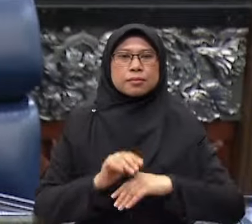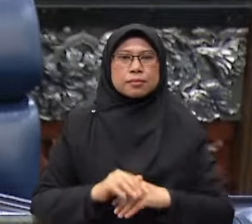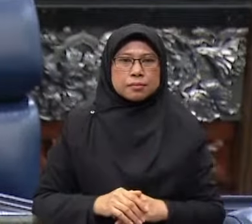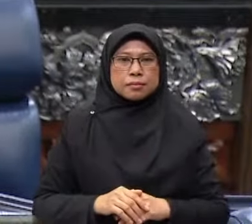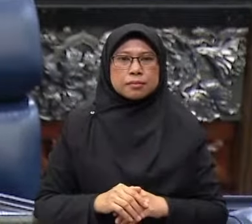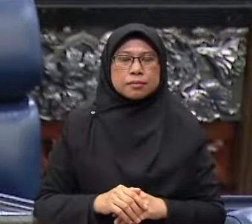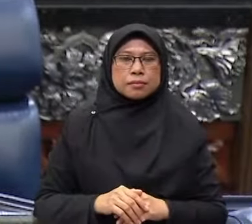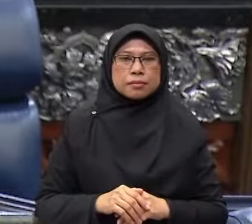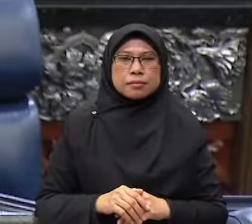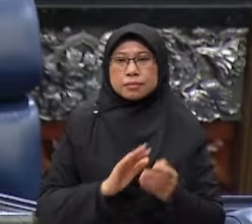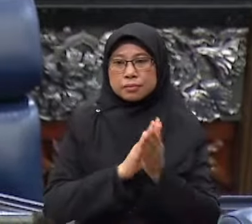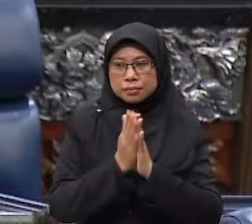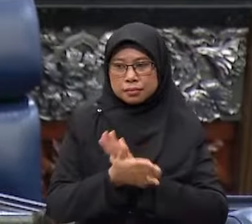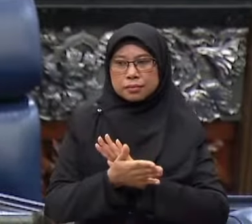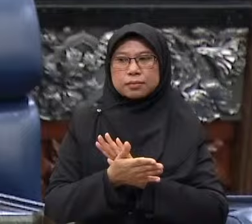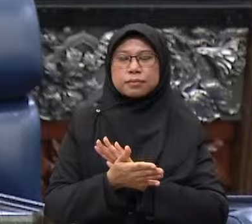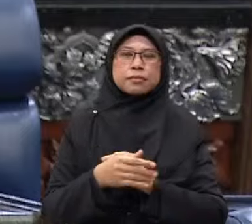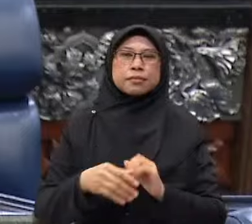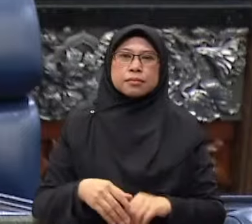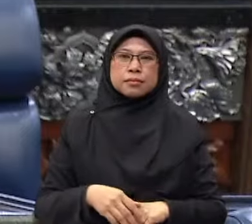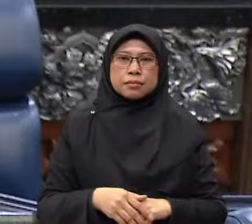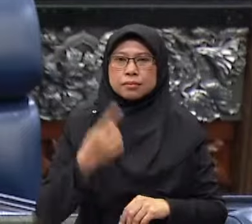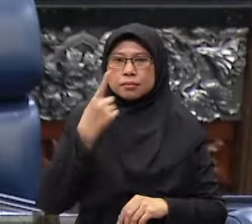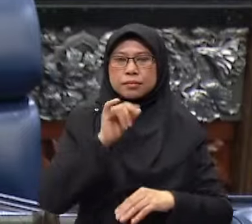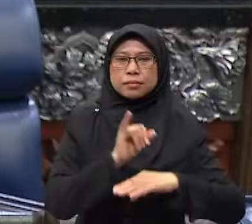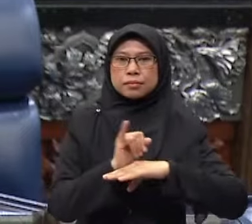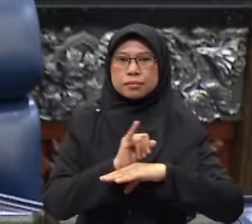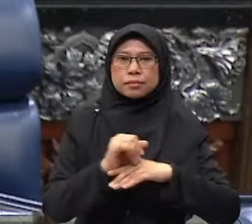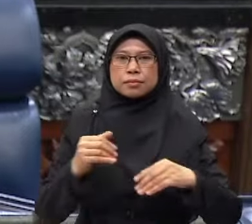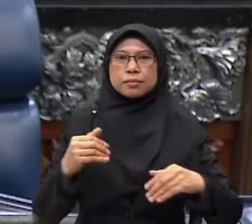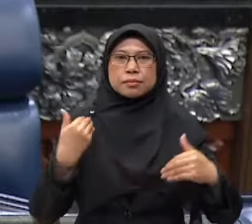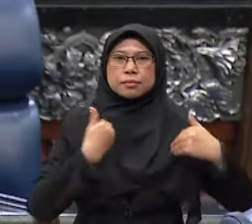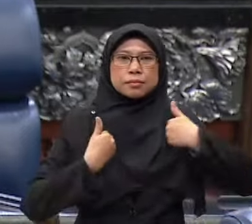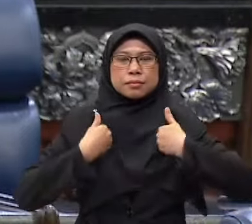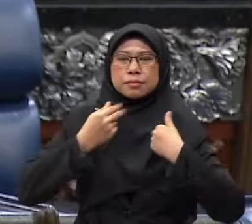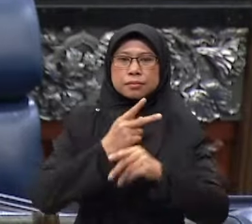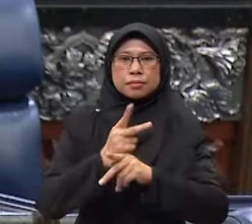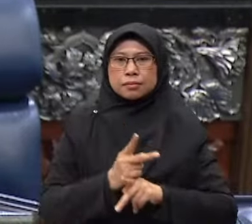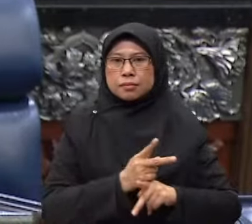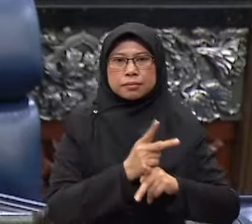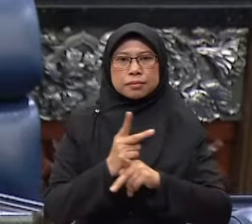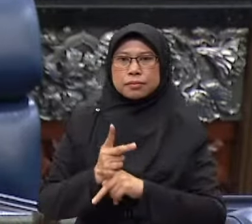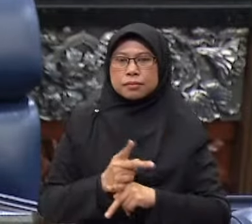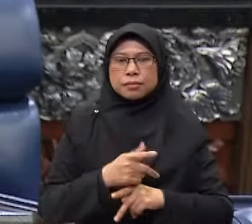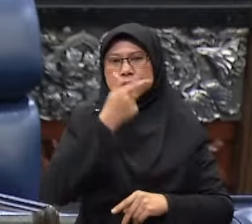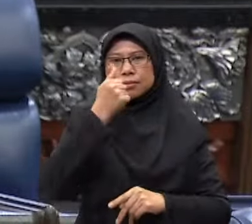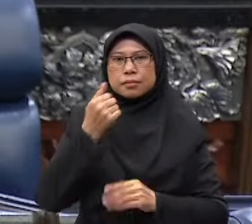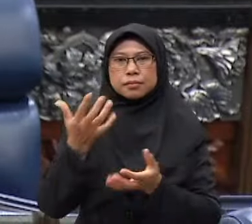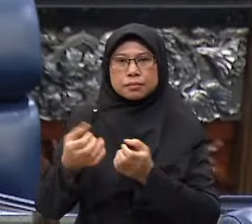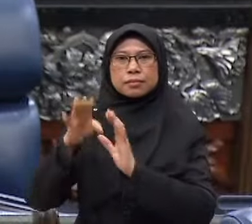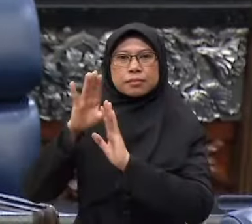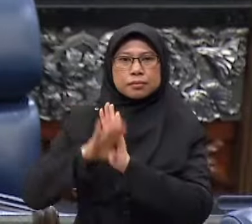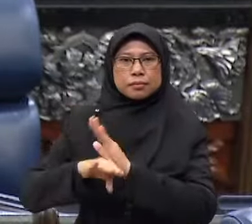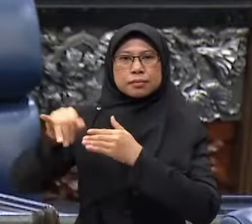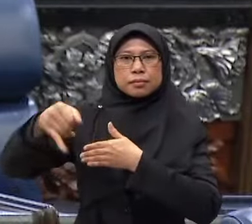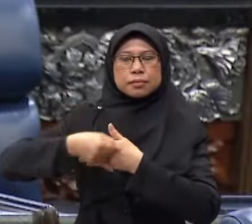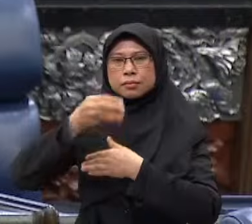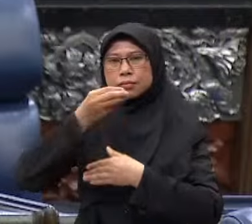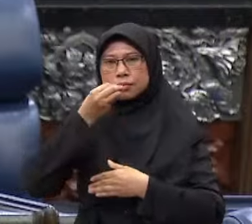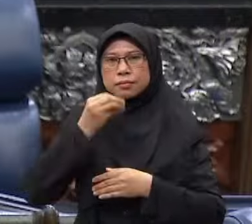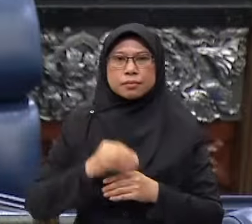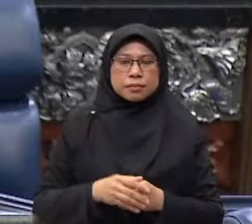untuk menjadikan sebagai stok untuk industri penternakan tempatan supaya kita mengurangkan ini